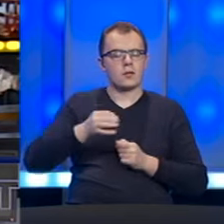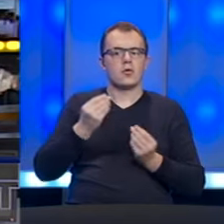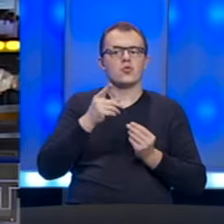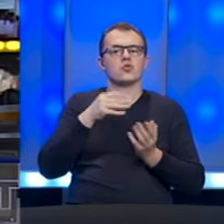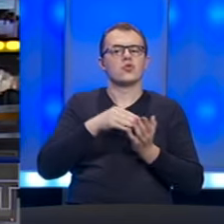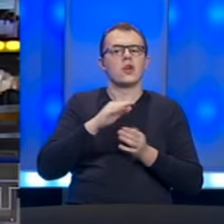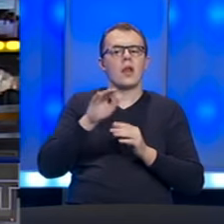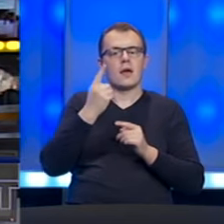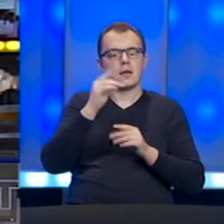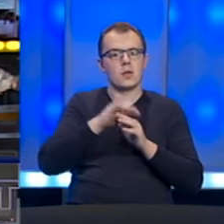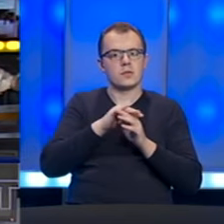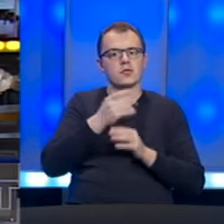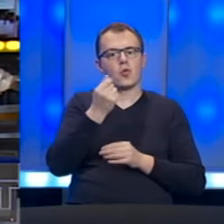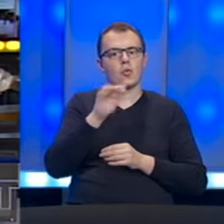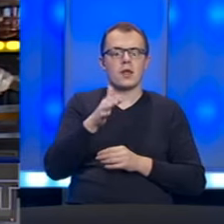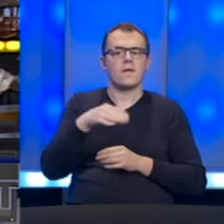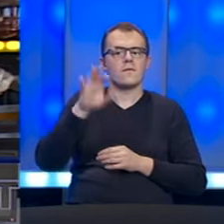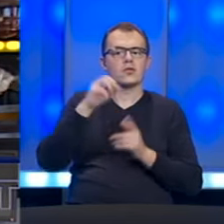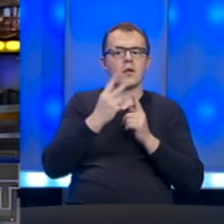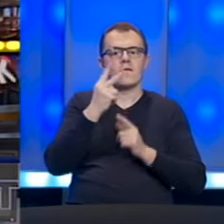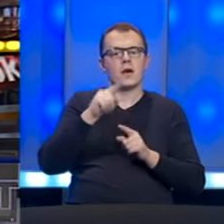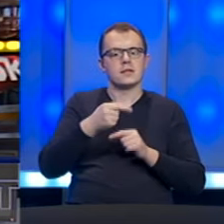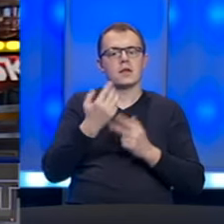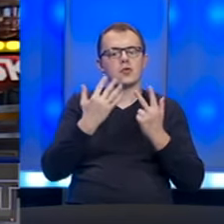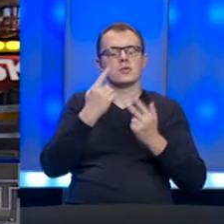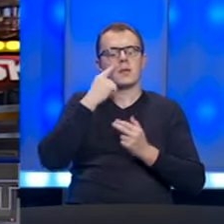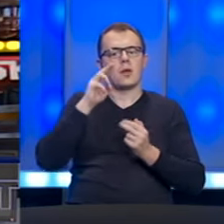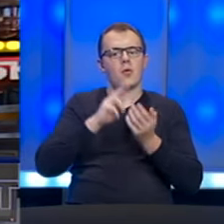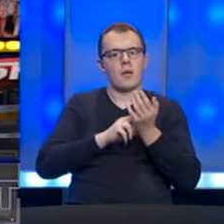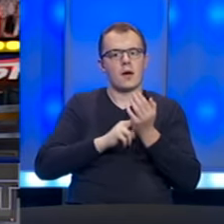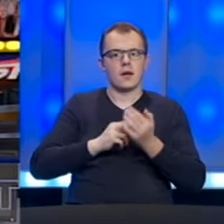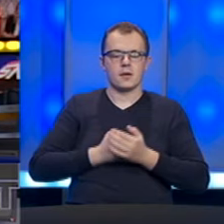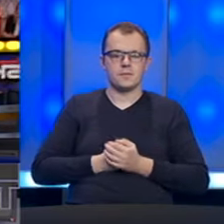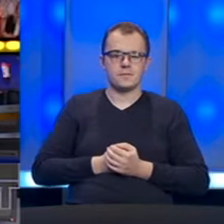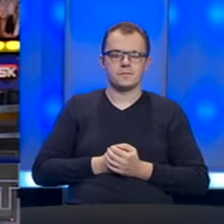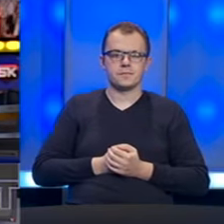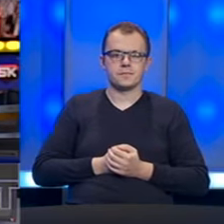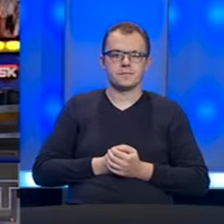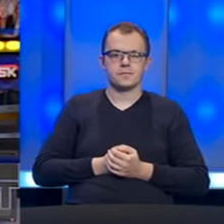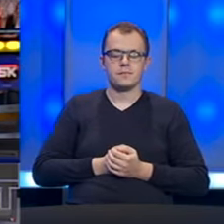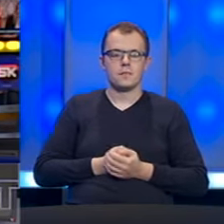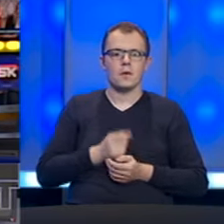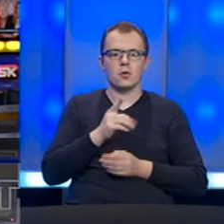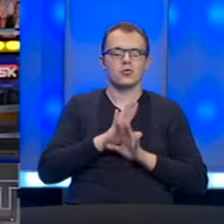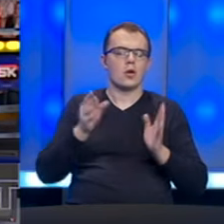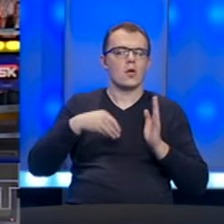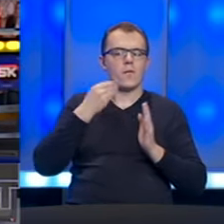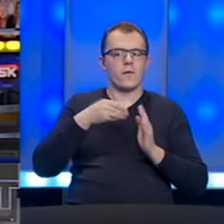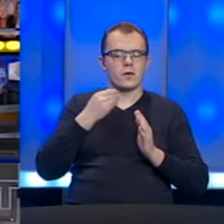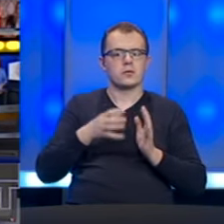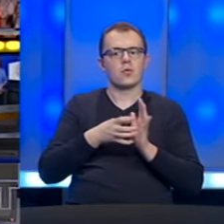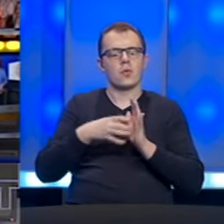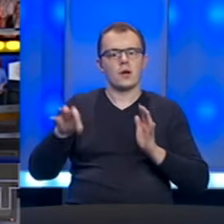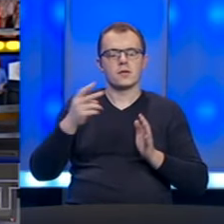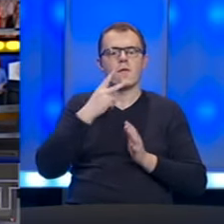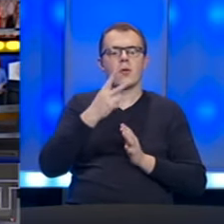će na mjesečnom nivou koštati nešto više od 2,8 miliona konvertibilnih maraka. Toliko u ovom pregledu vijesti. U